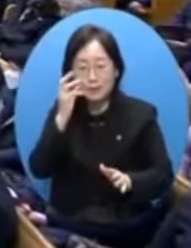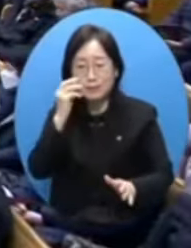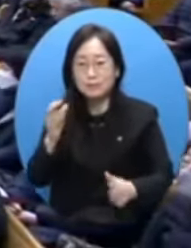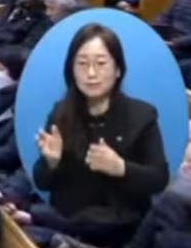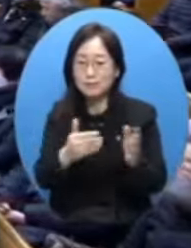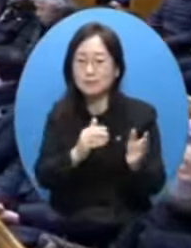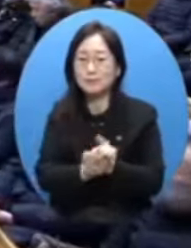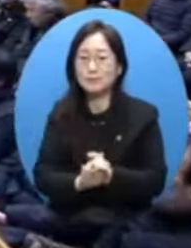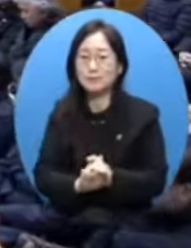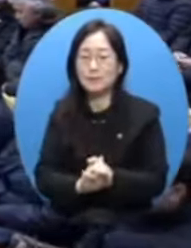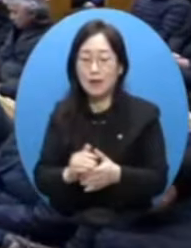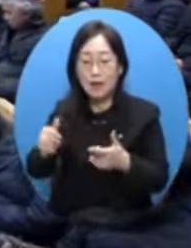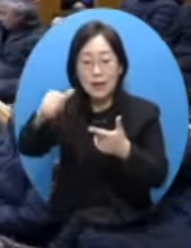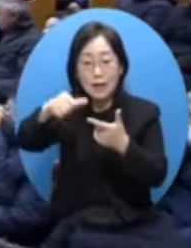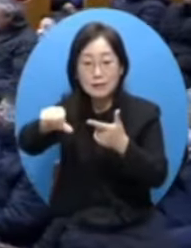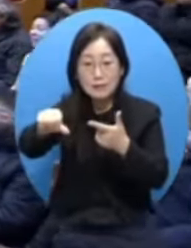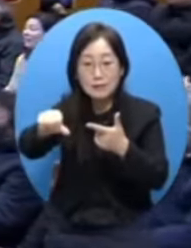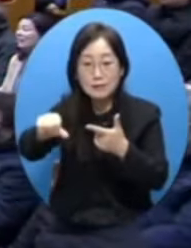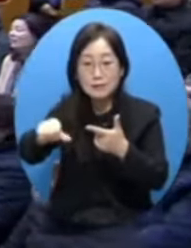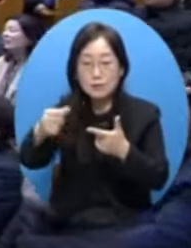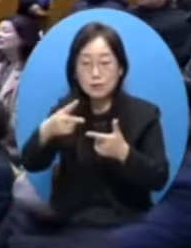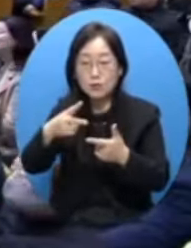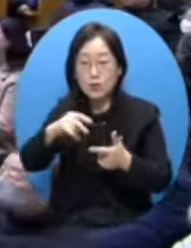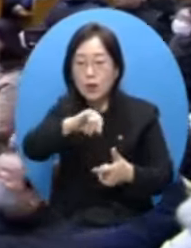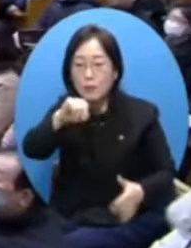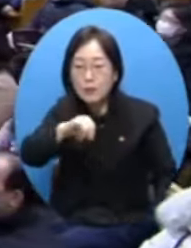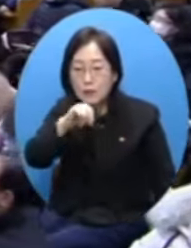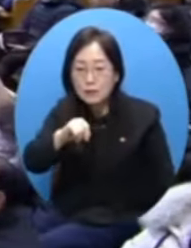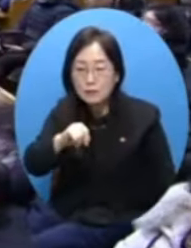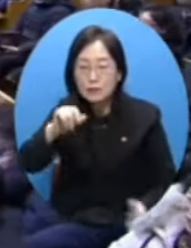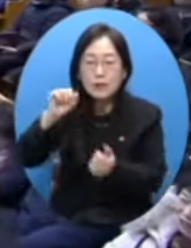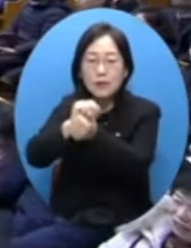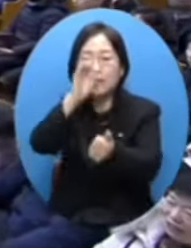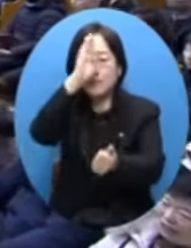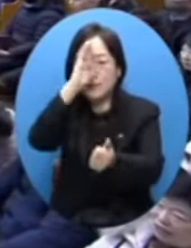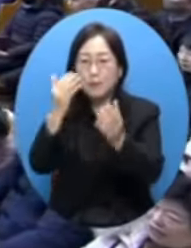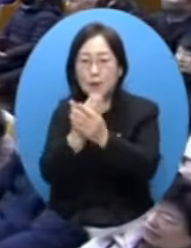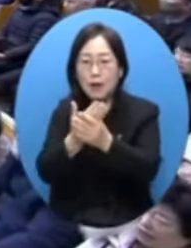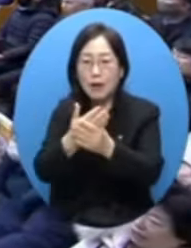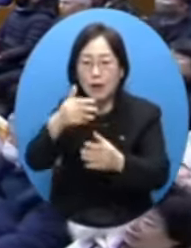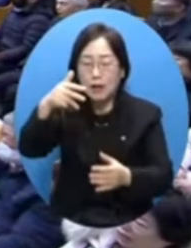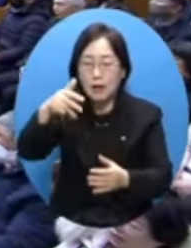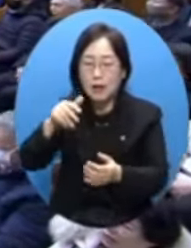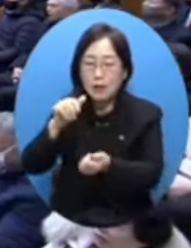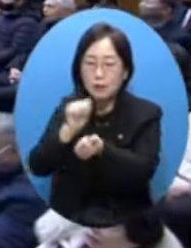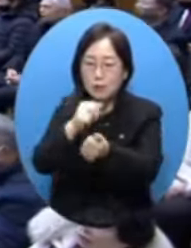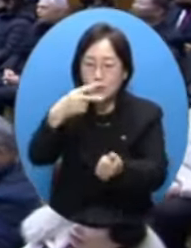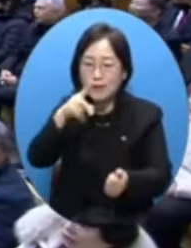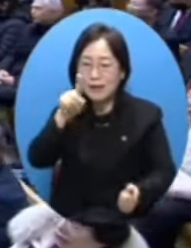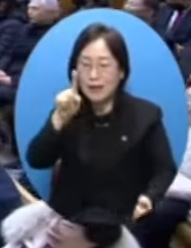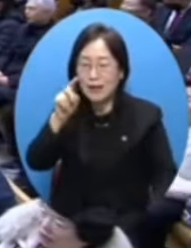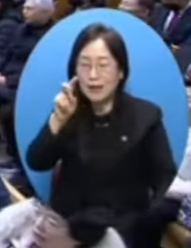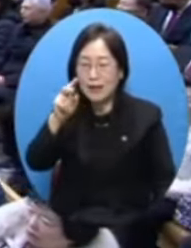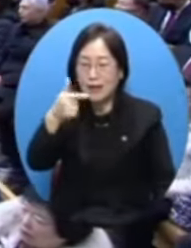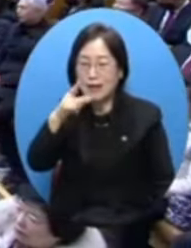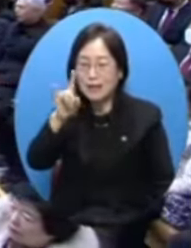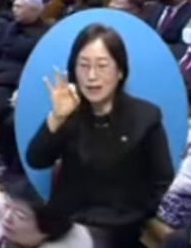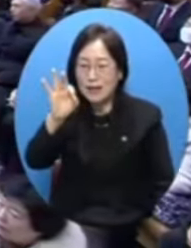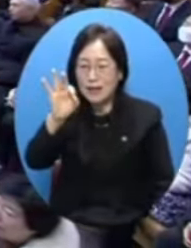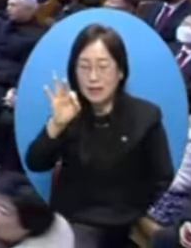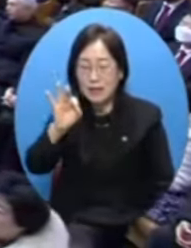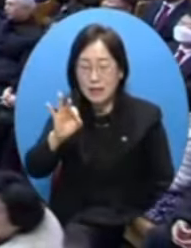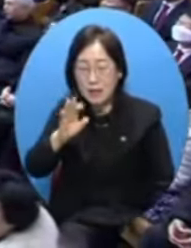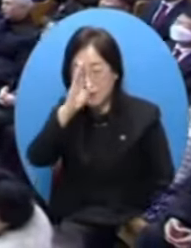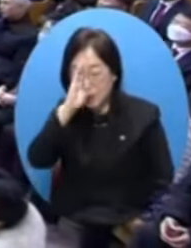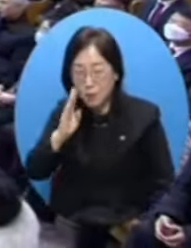그런데 아들이 있는데 아들이 바이러스 감염증에 걸려갖고 전염성 단핵증이라는 병이 걸려가지고